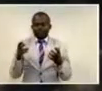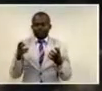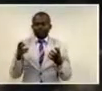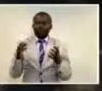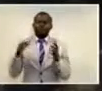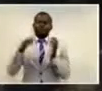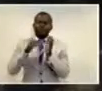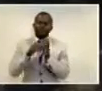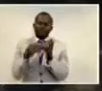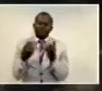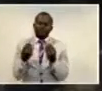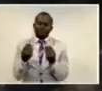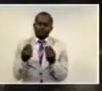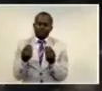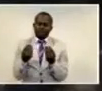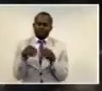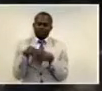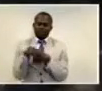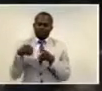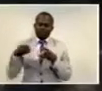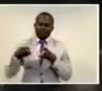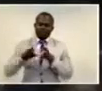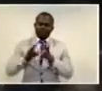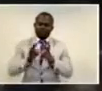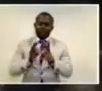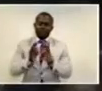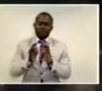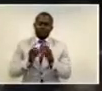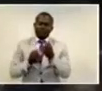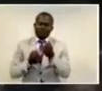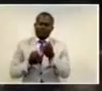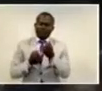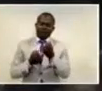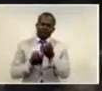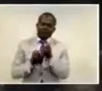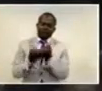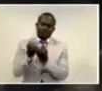no kuborohereza noneho ku buryo bw'imigenderanire